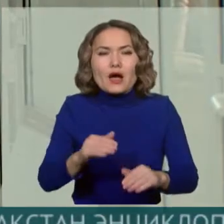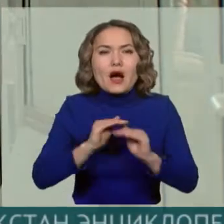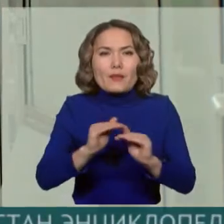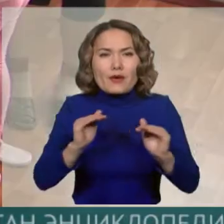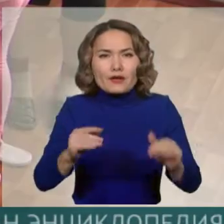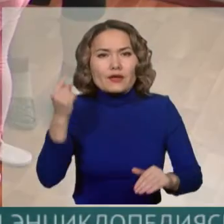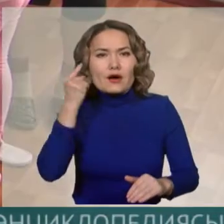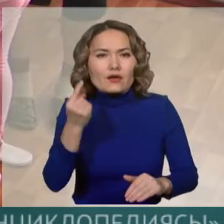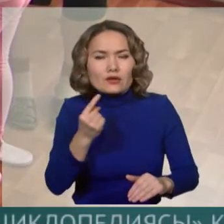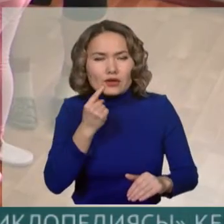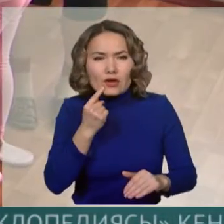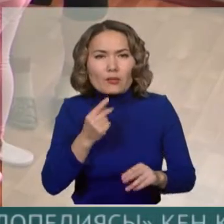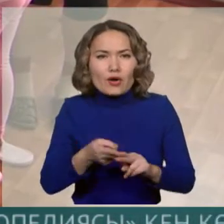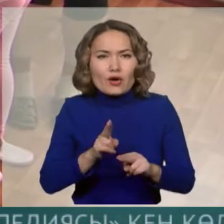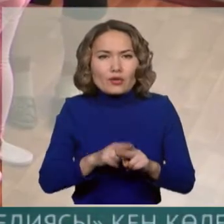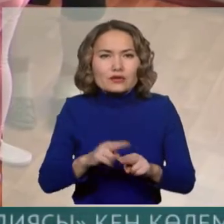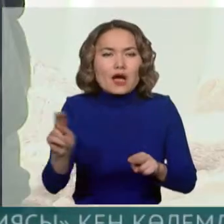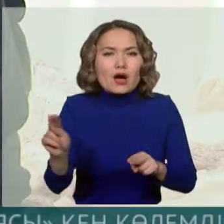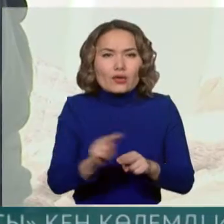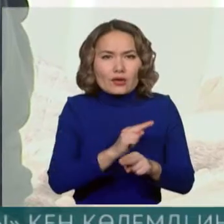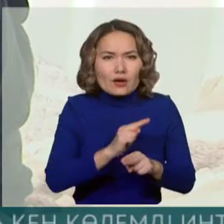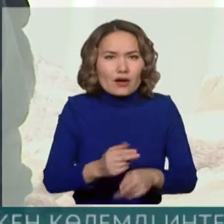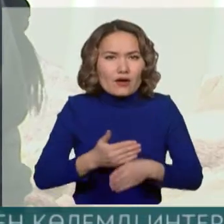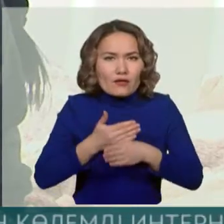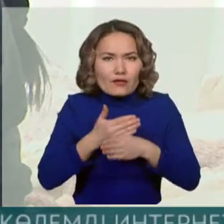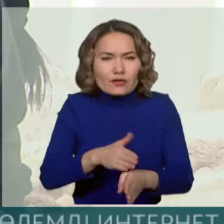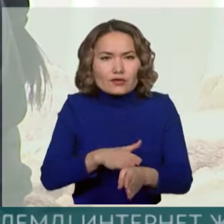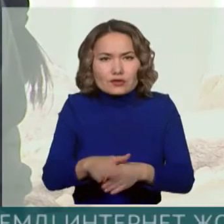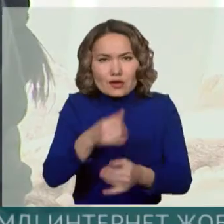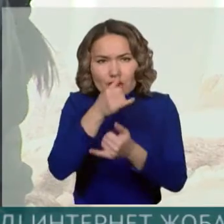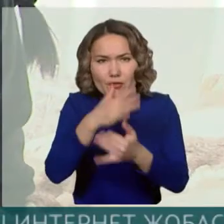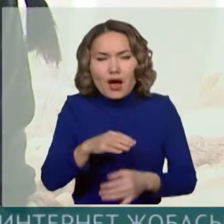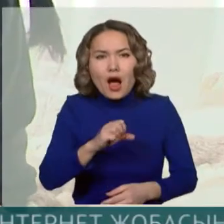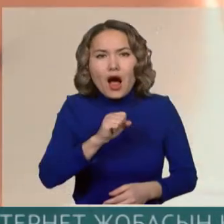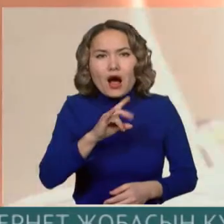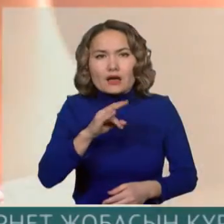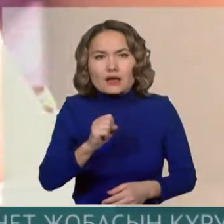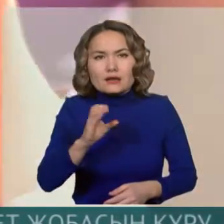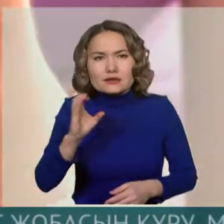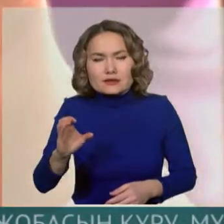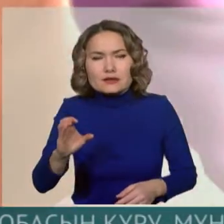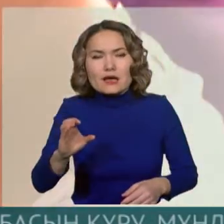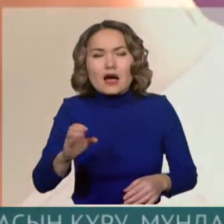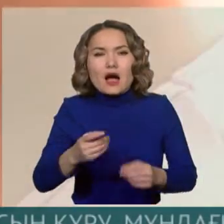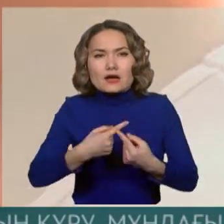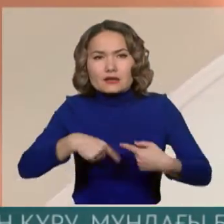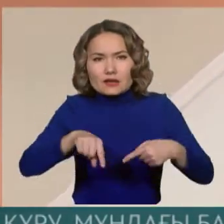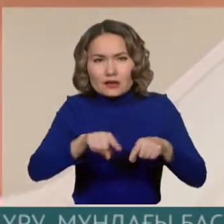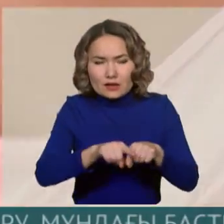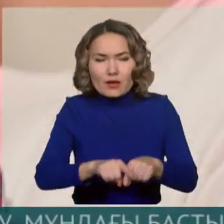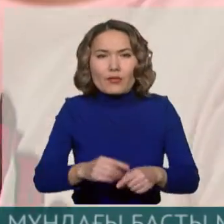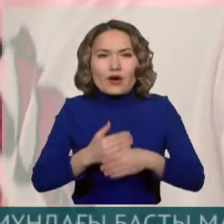бәріне бірдей жете бермейді. Осыны ескерген Алматы қаласының әкімдігі арнасы қайырымдылық қоры мен мемлекеттік жекеменшік әріптестік